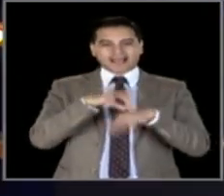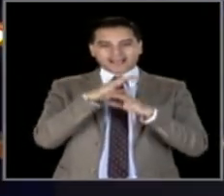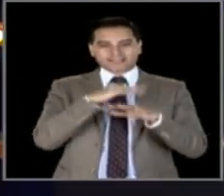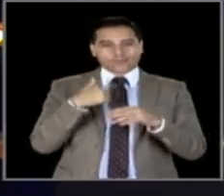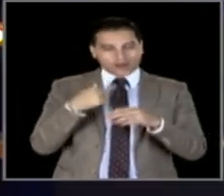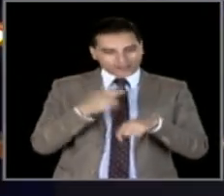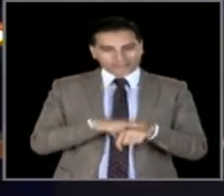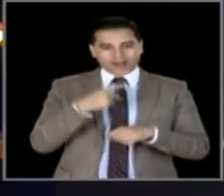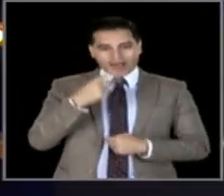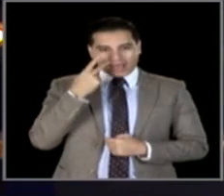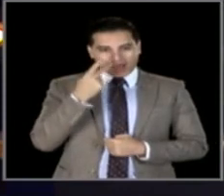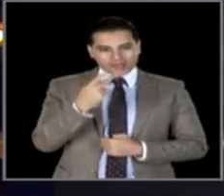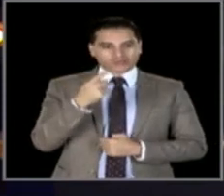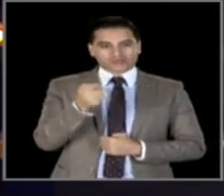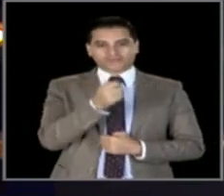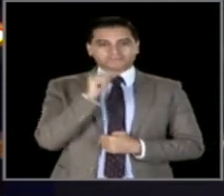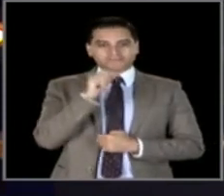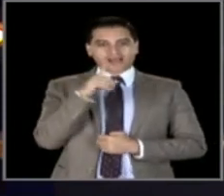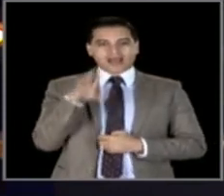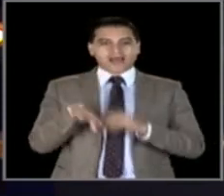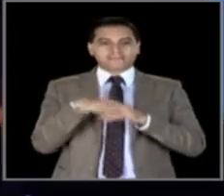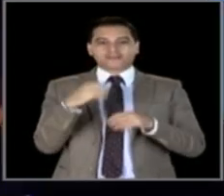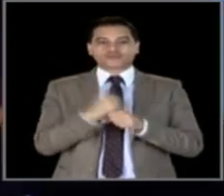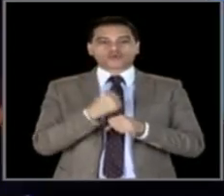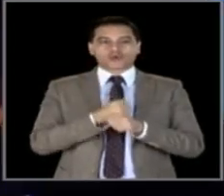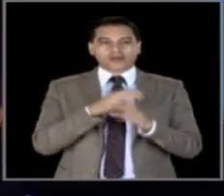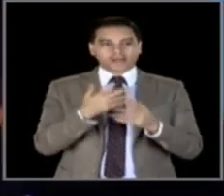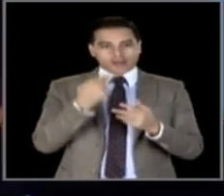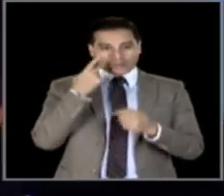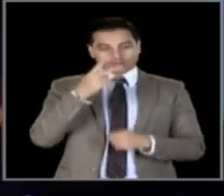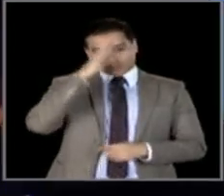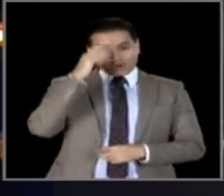اولهم هدخل اتفرج اشوف عندك شغل عامل ازاي. شرف ليا